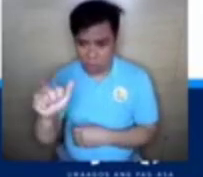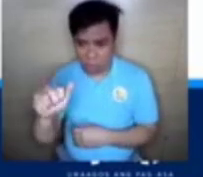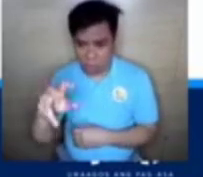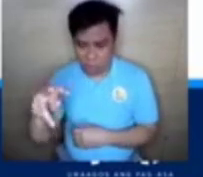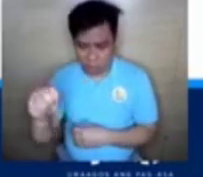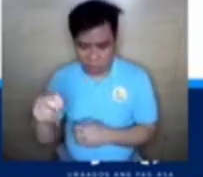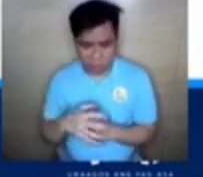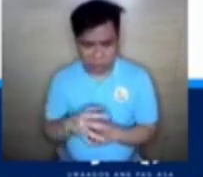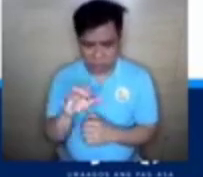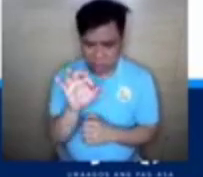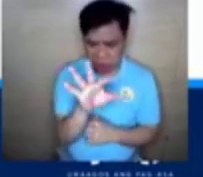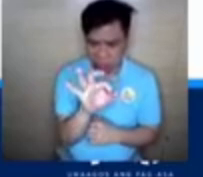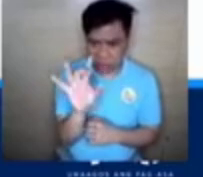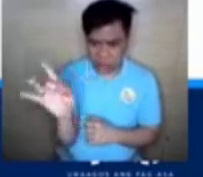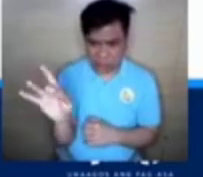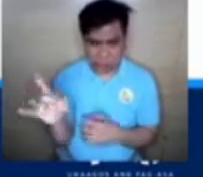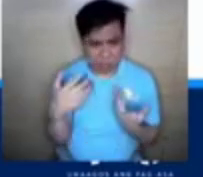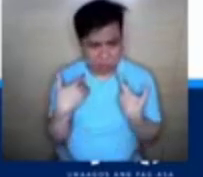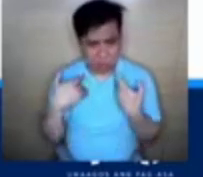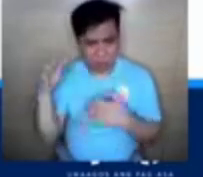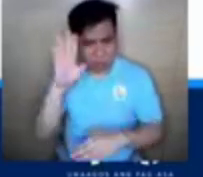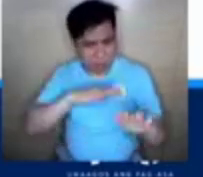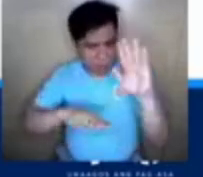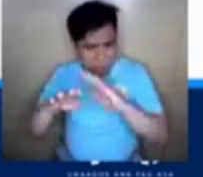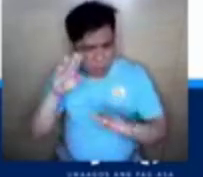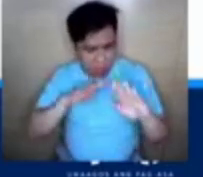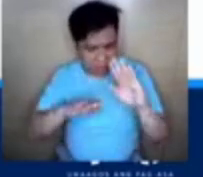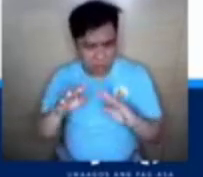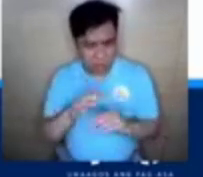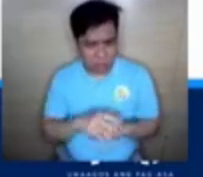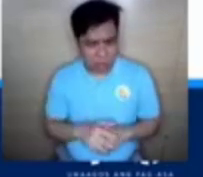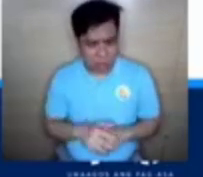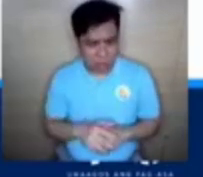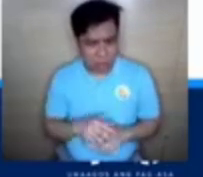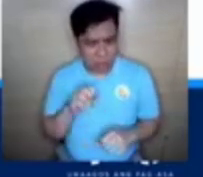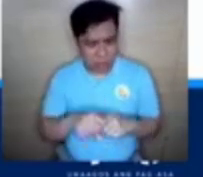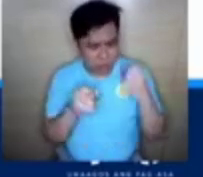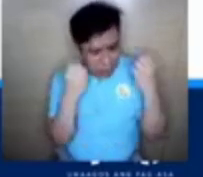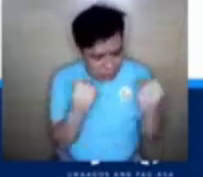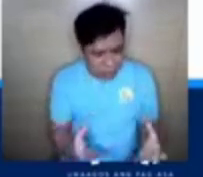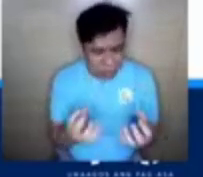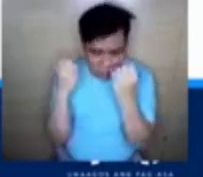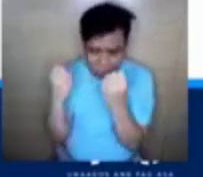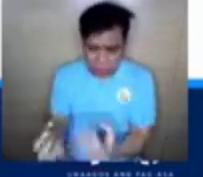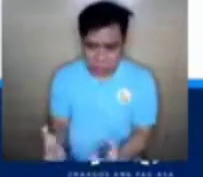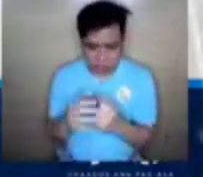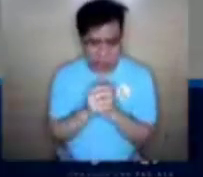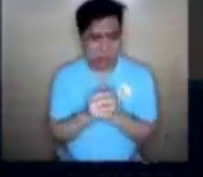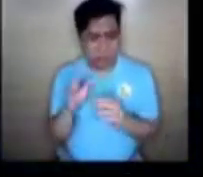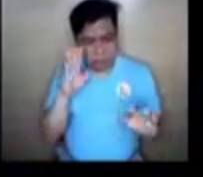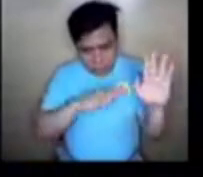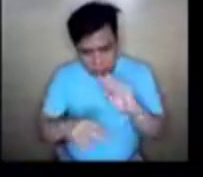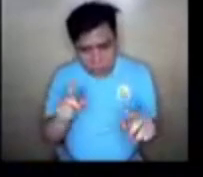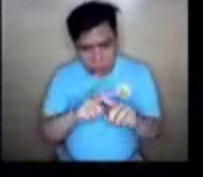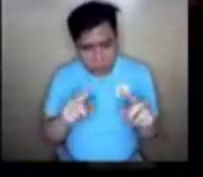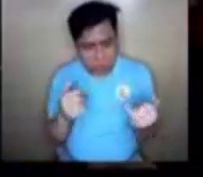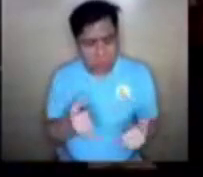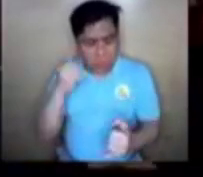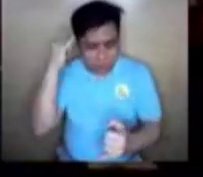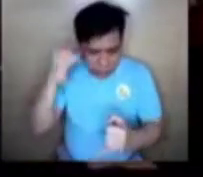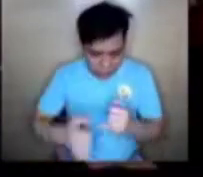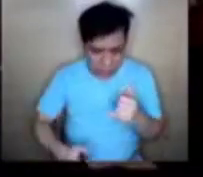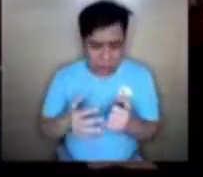1980s pa lang nagsimula na ang problema rito. Marami pa nga ako na haluan ng politika, pero ngayon, finally,